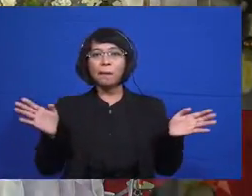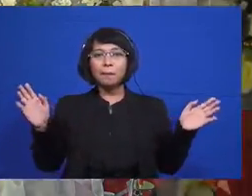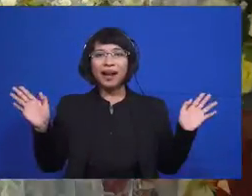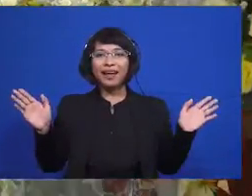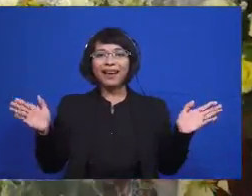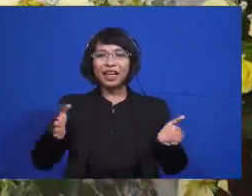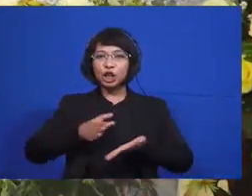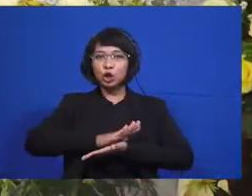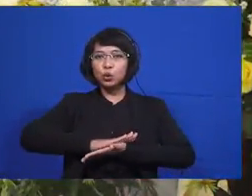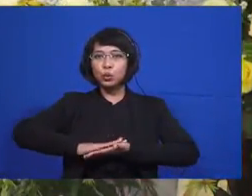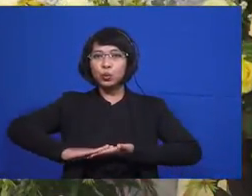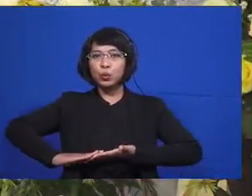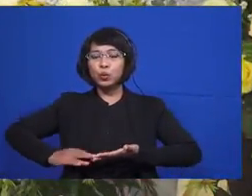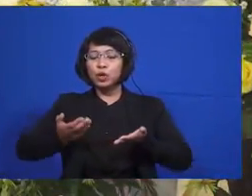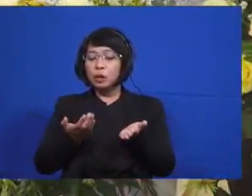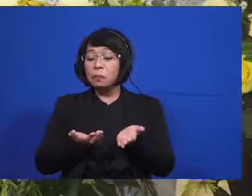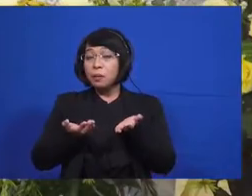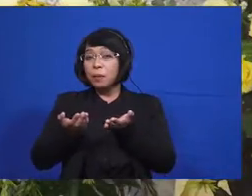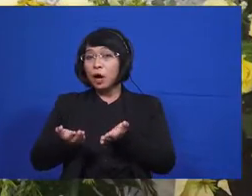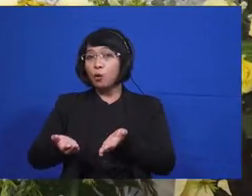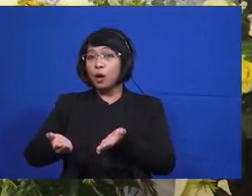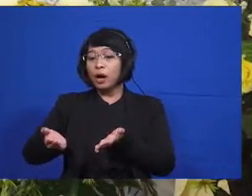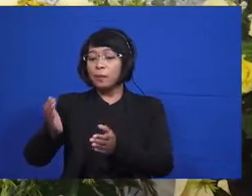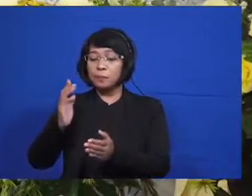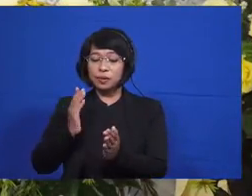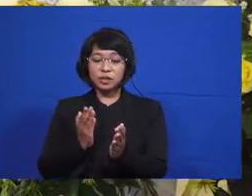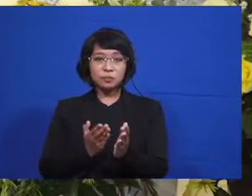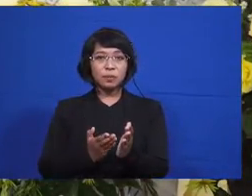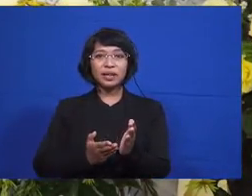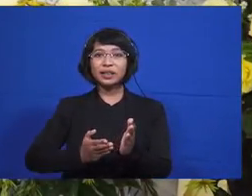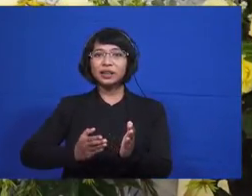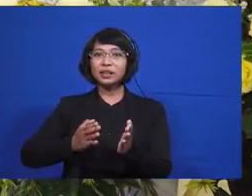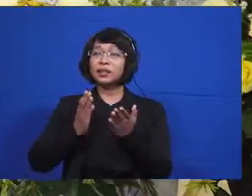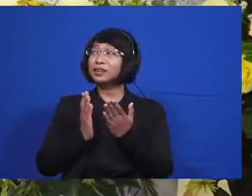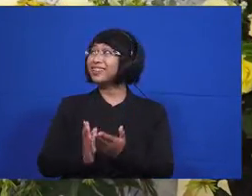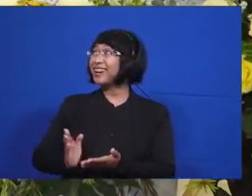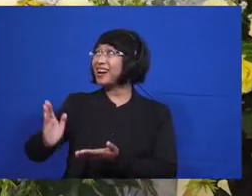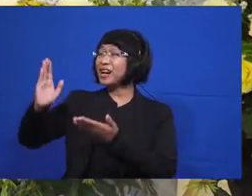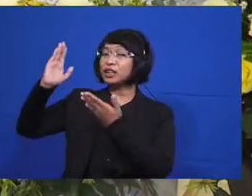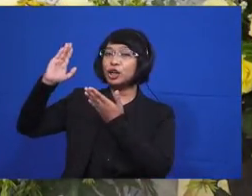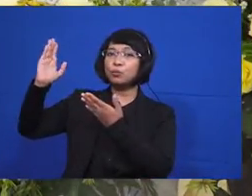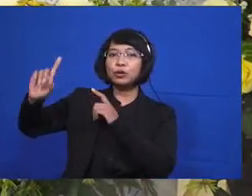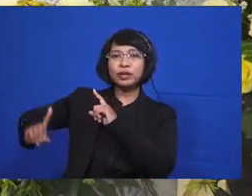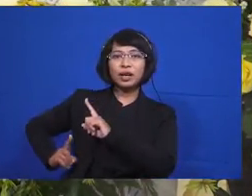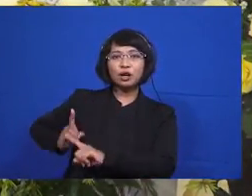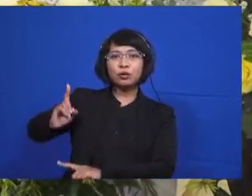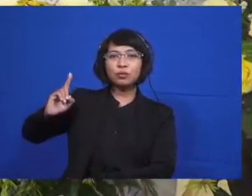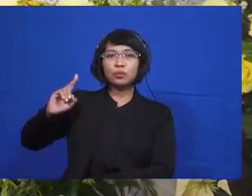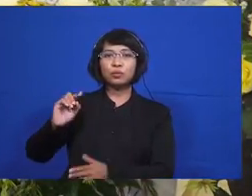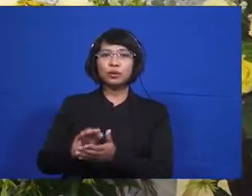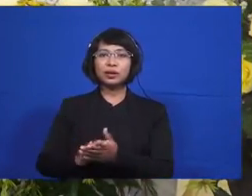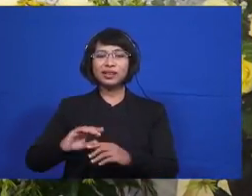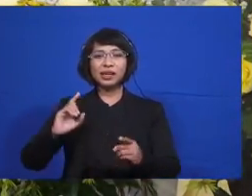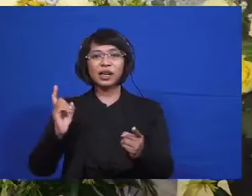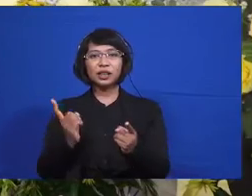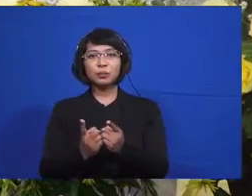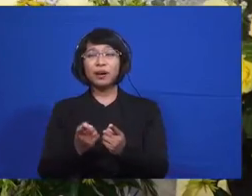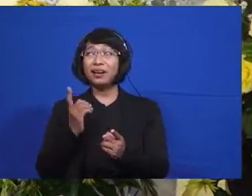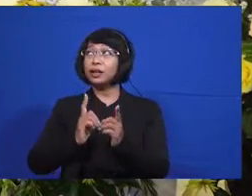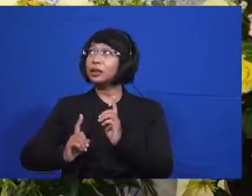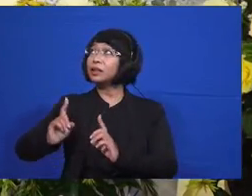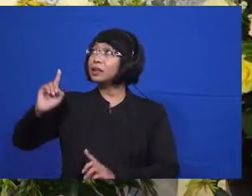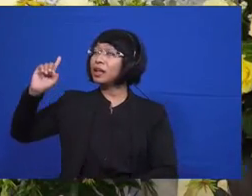yang kudus membawa persembahan ini dengan tangannya ke altar-Mu yang luhur, ke hadapan keagungan